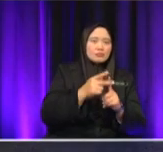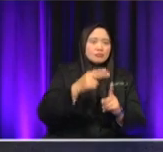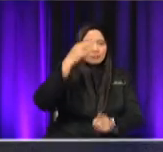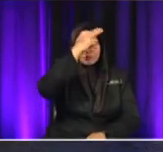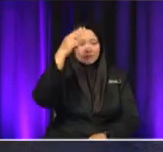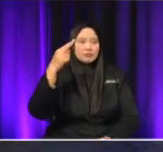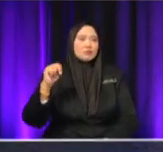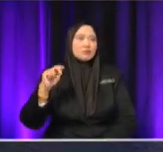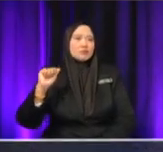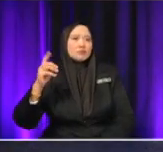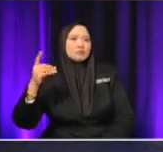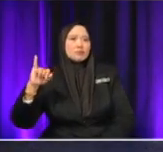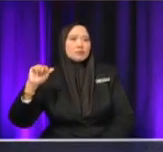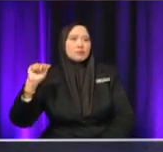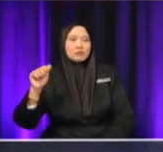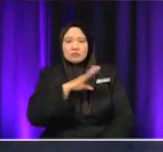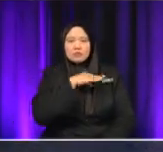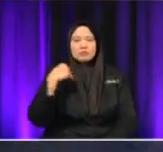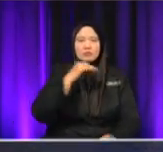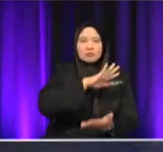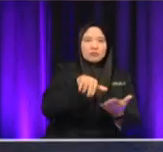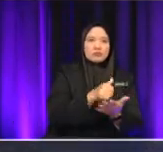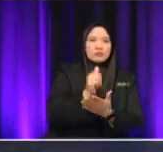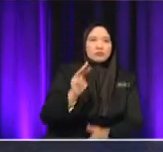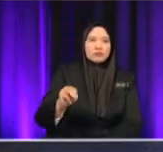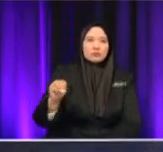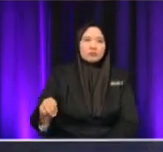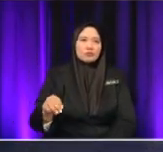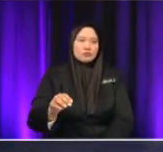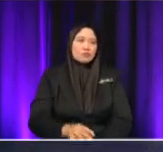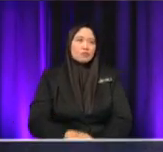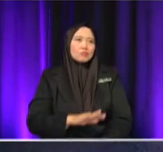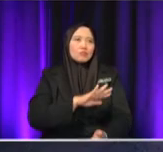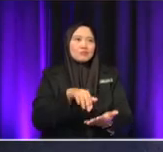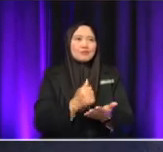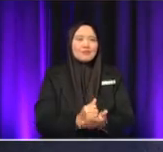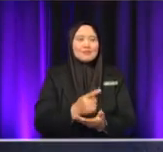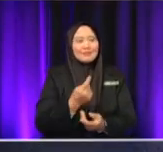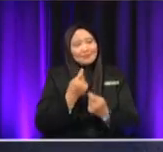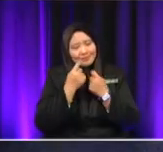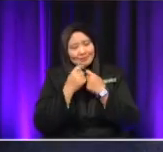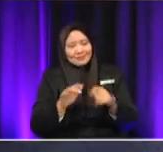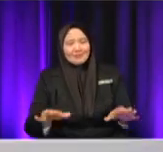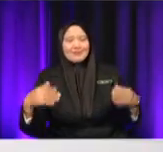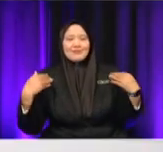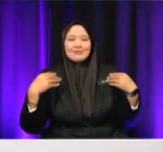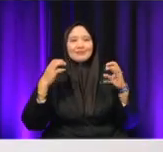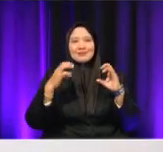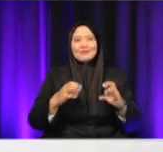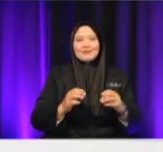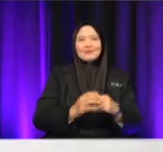yang Sporting pada hari ini dan kalau tengok kepada gaya mereka ada ciri-ciri wanita sholehah wanita istri